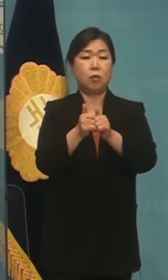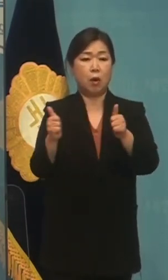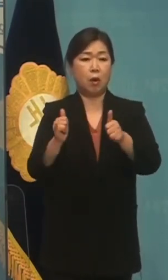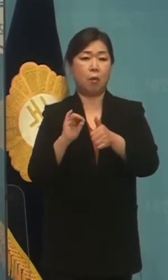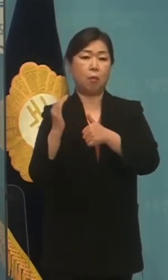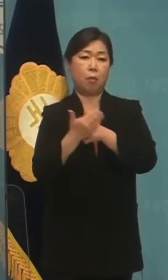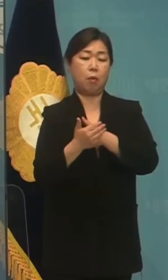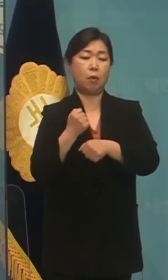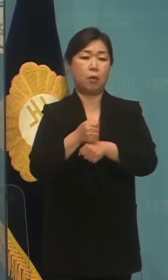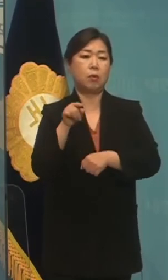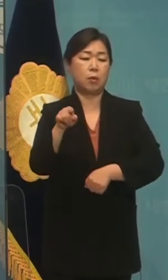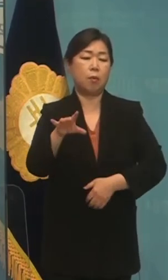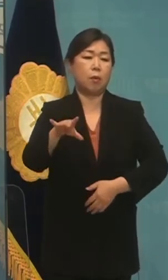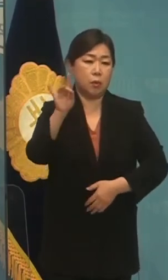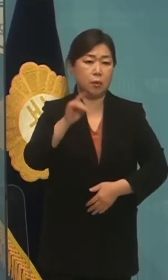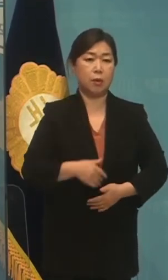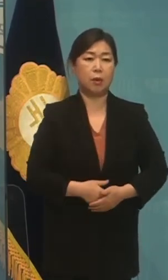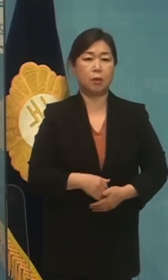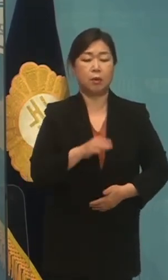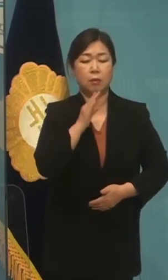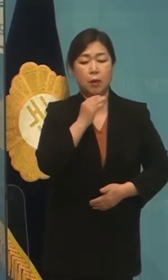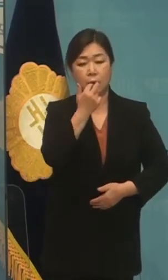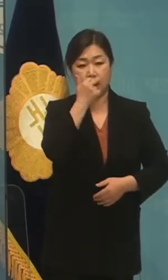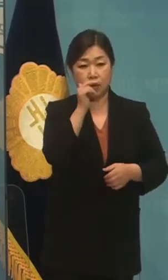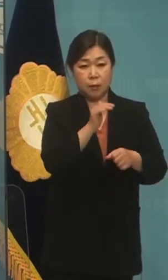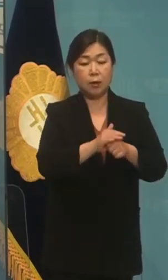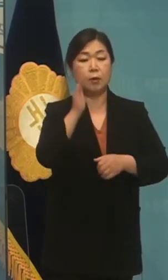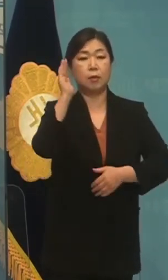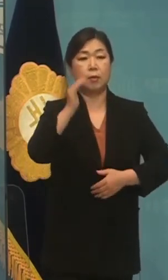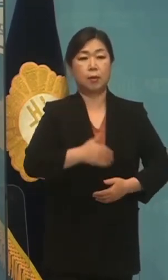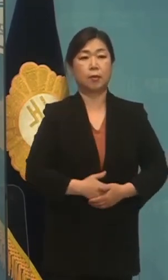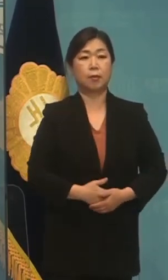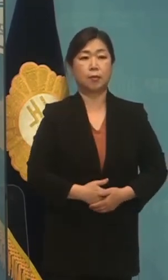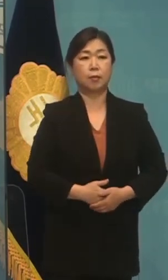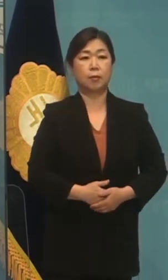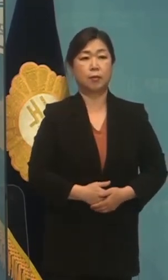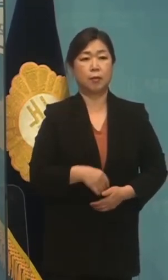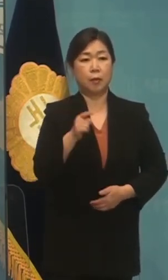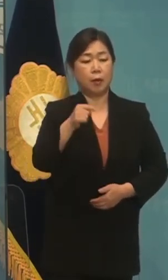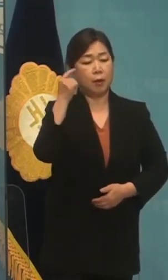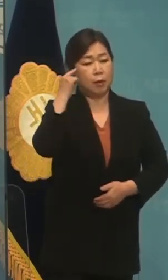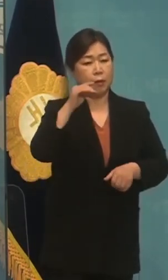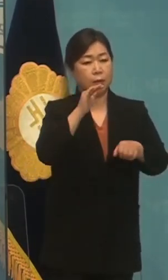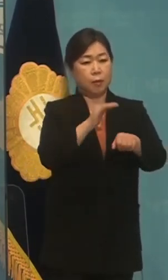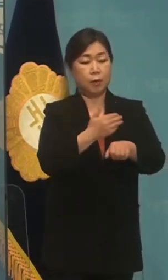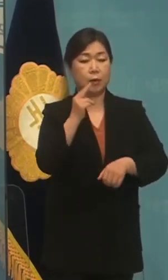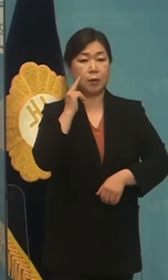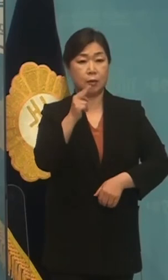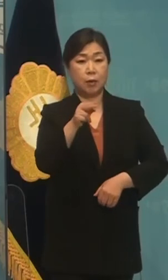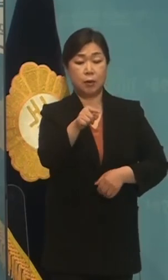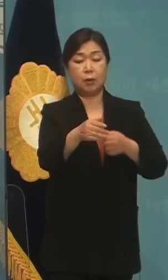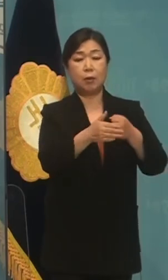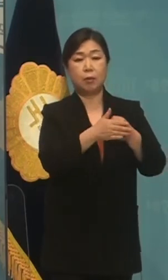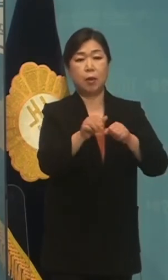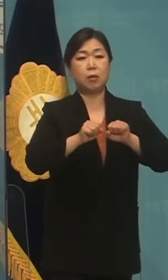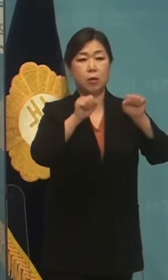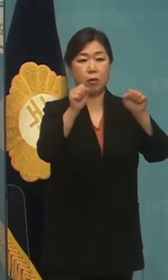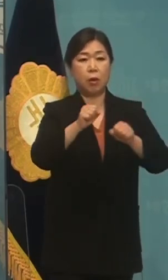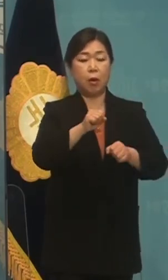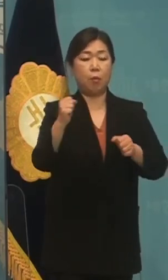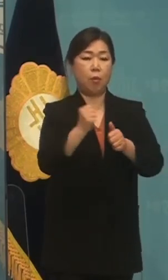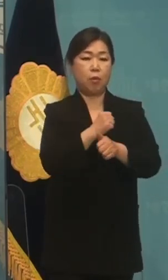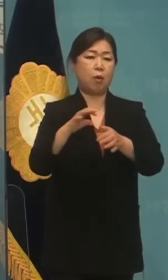것입니다. 할 말을 이렇게 남깁니다. 이런 시대착오적인 인식 때문에 체육계 폭력의